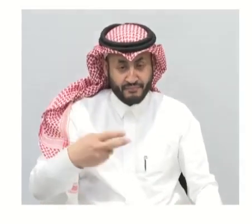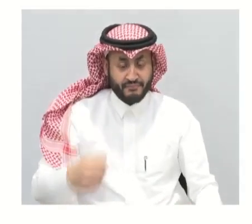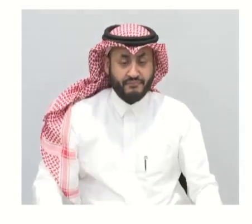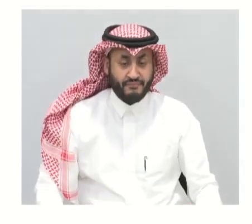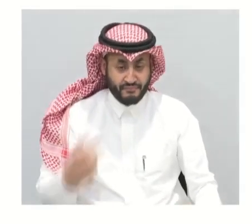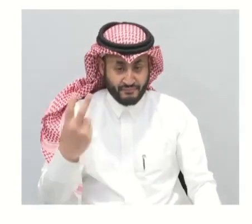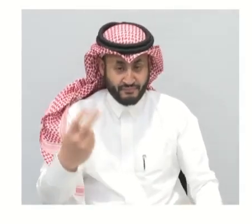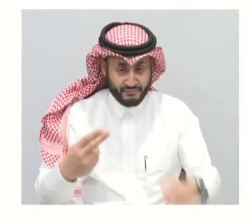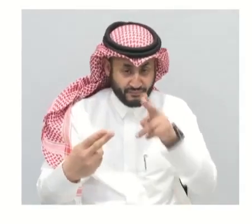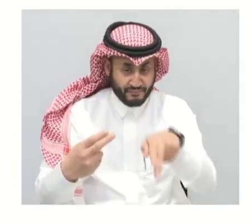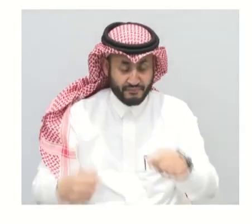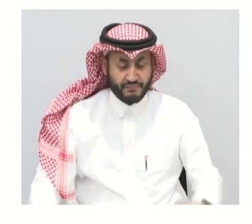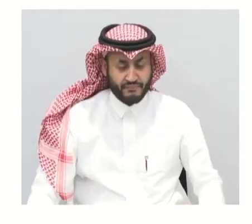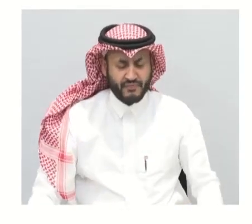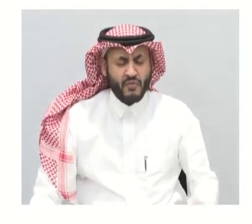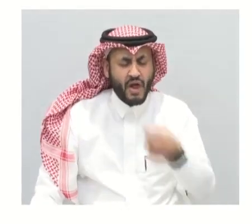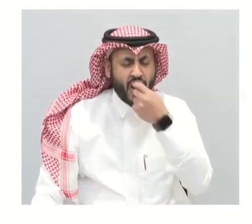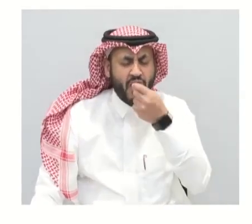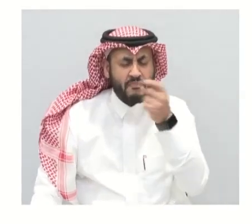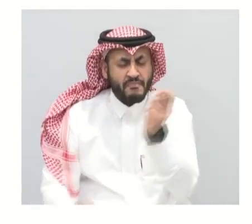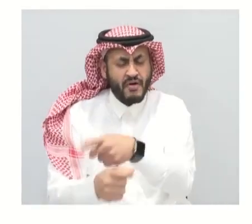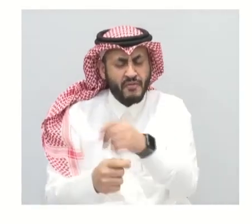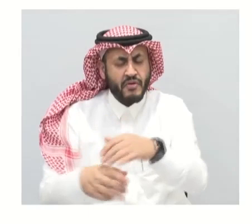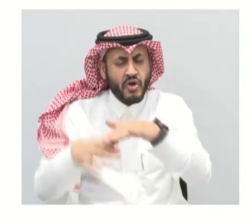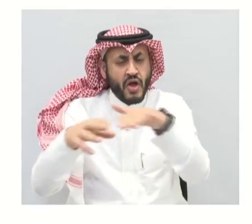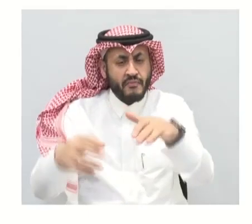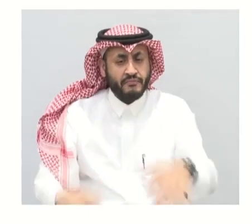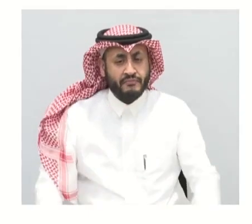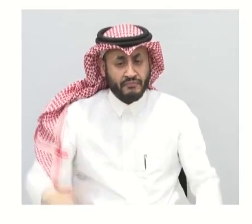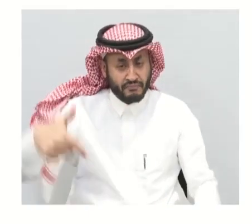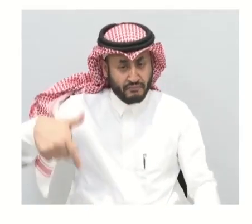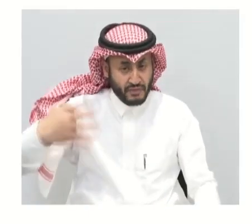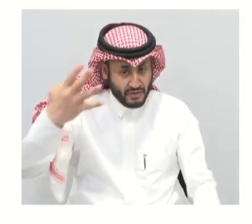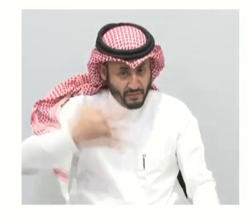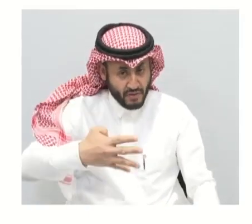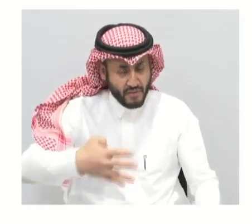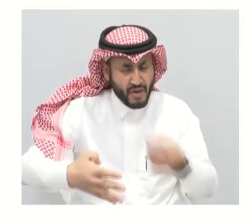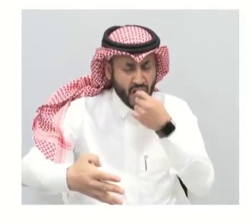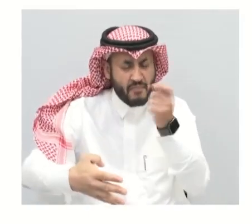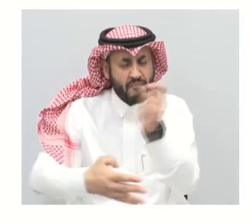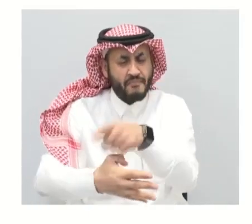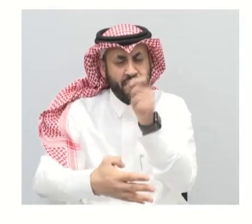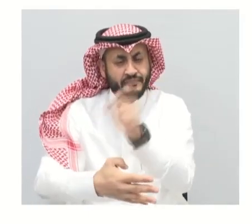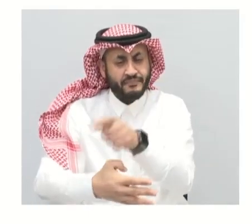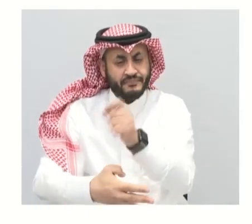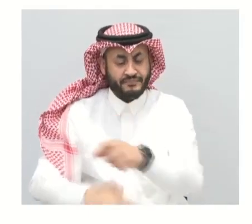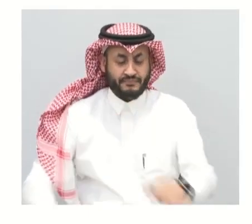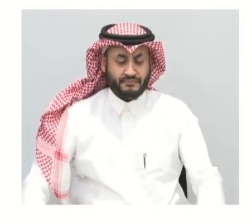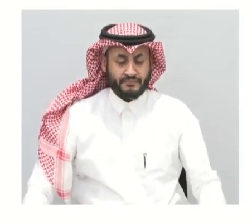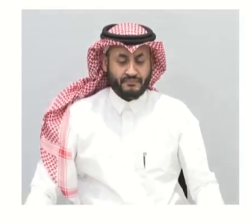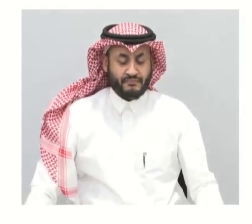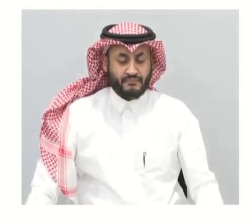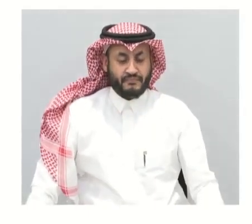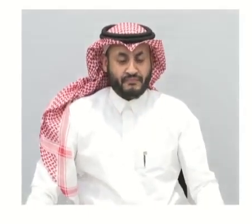المئه بينما فضلات الطعام لاحظ تحتوي على سته واربعين في المئه من